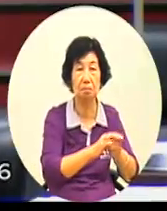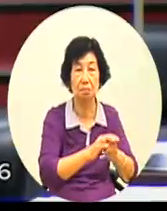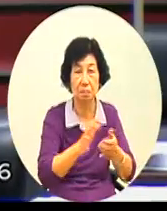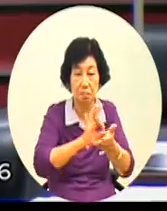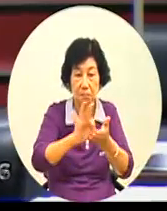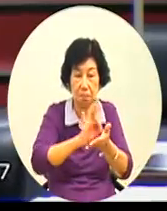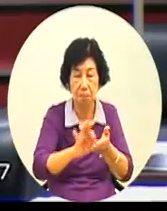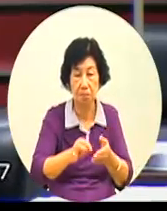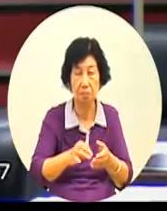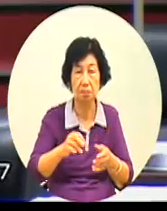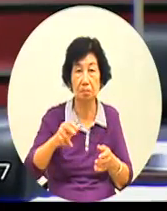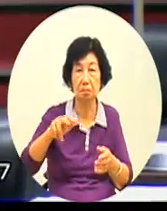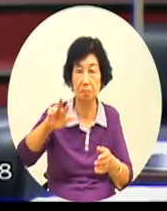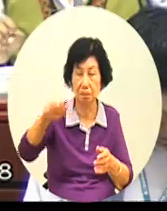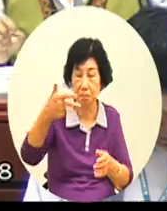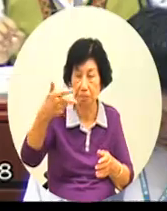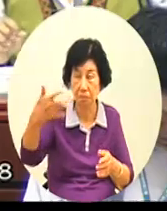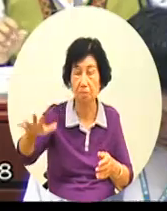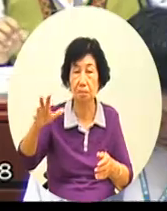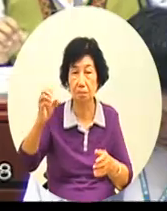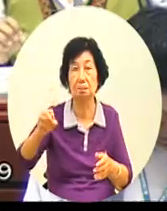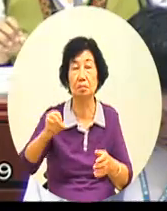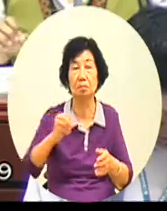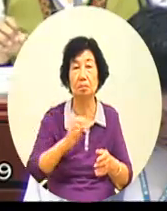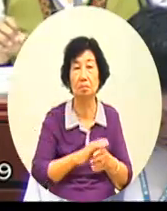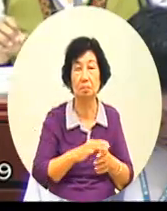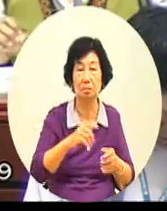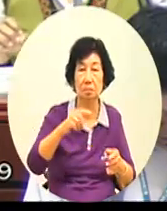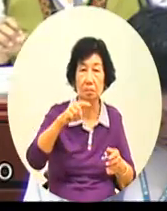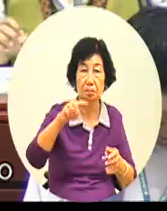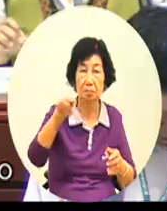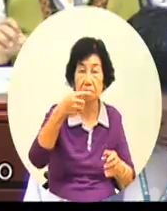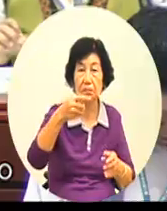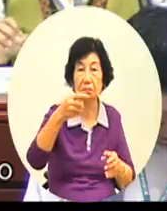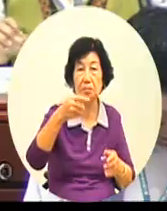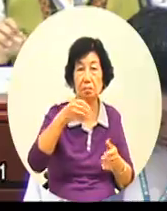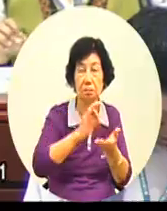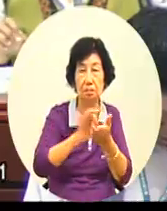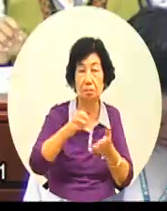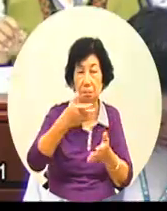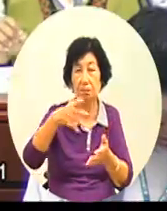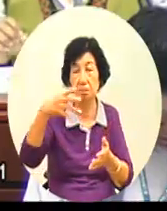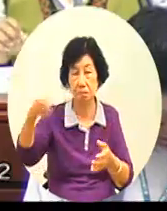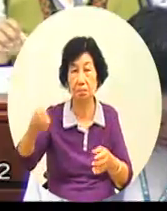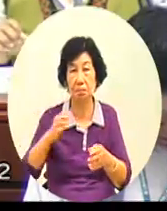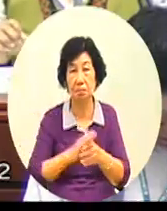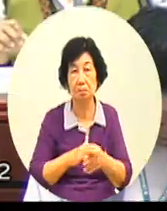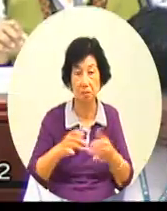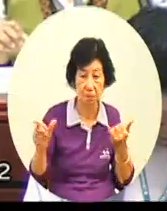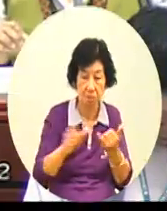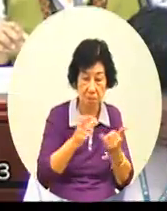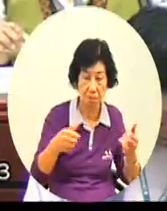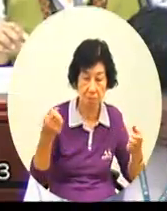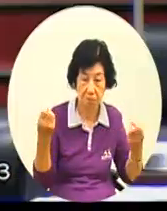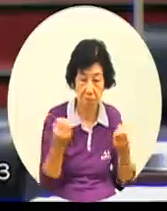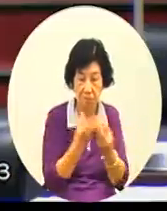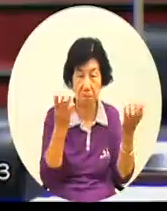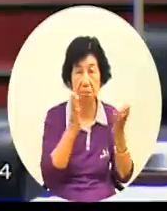那个是灾后复建的经费。 那两个都是嘛？ 对对对， 都是灾后的话，那我觉